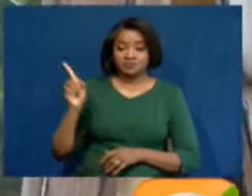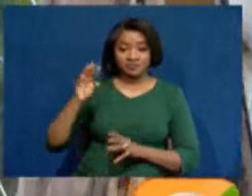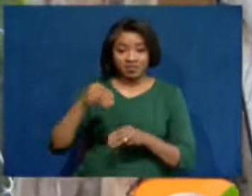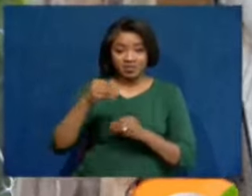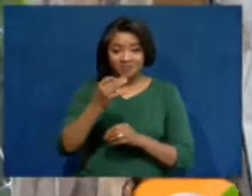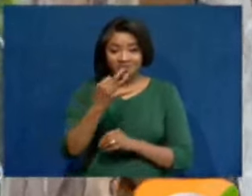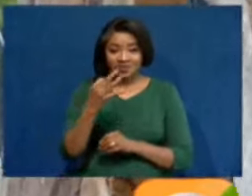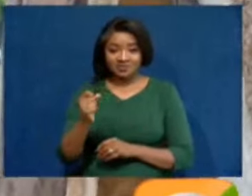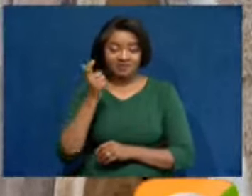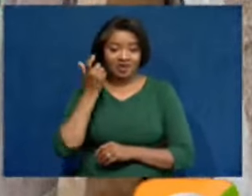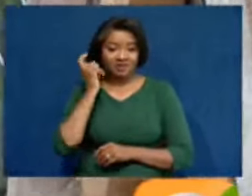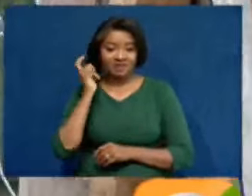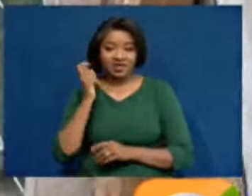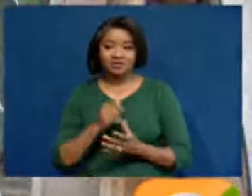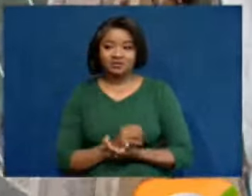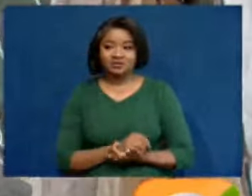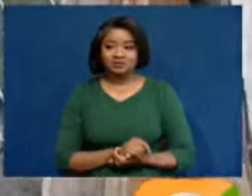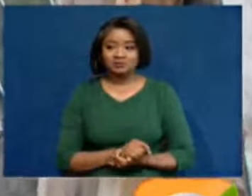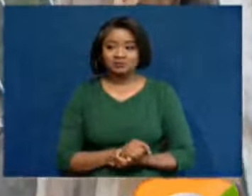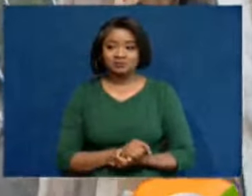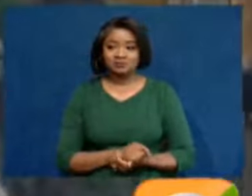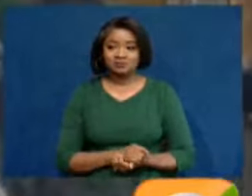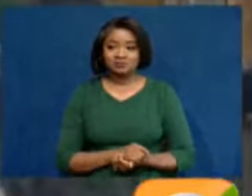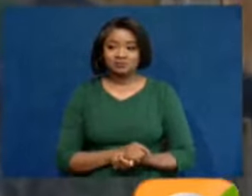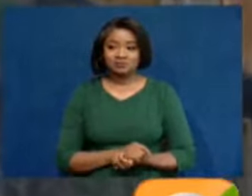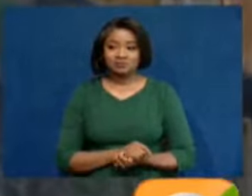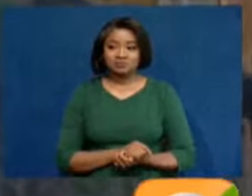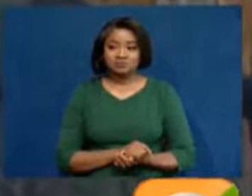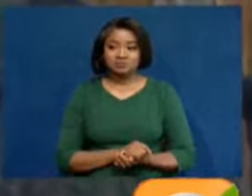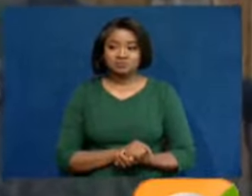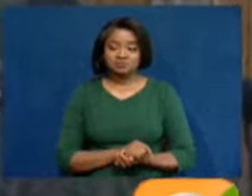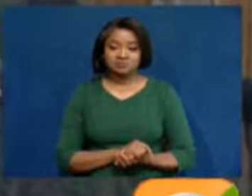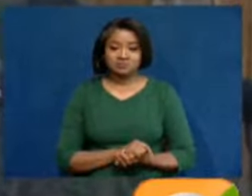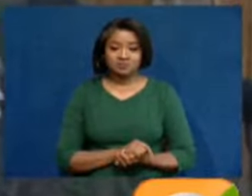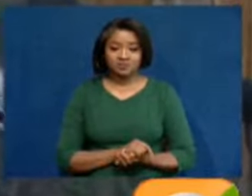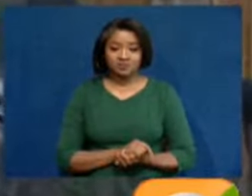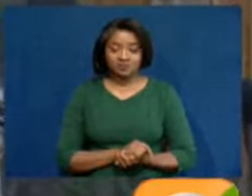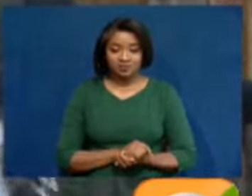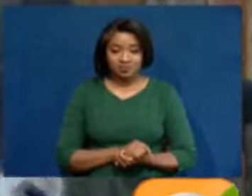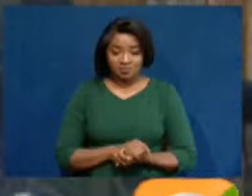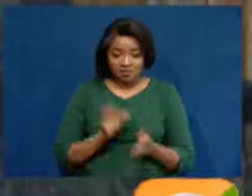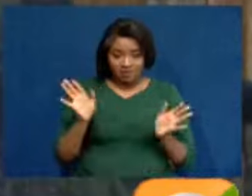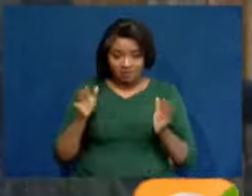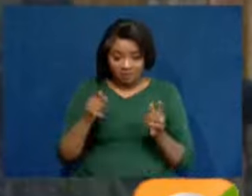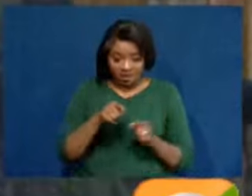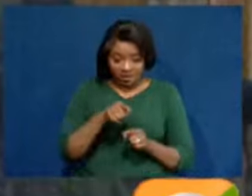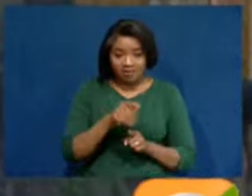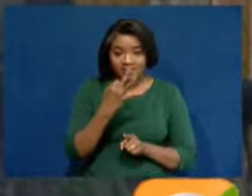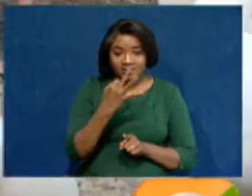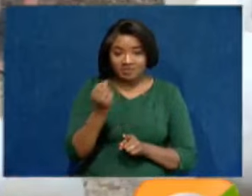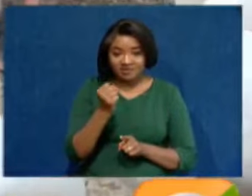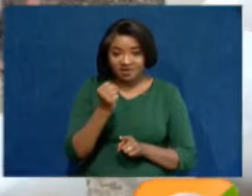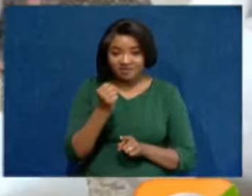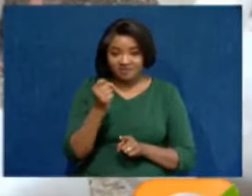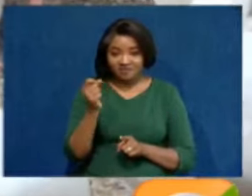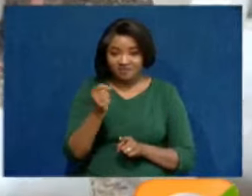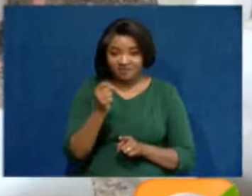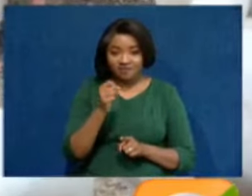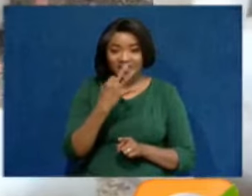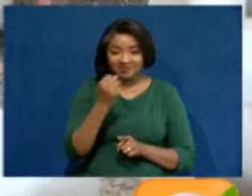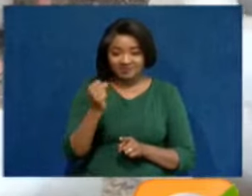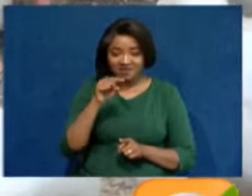season. Ona moja 35 eggs per season. A day old mpaka 1 month price moja ni 35k. Hii ni Chinese